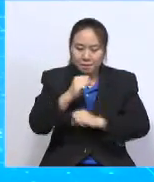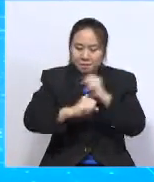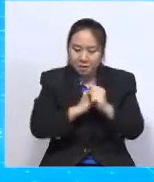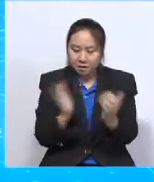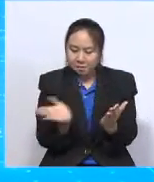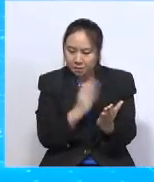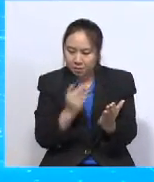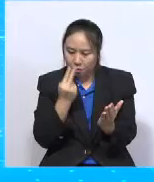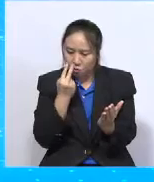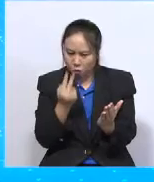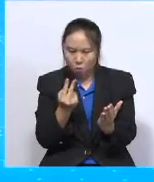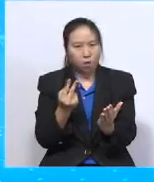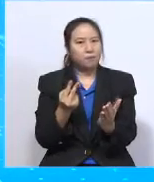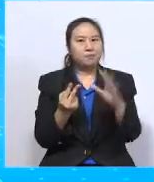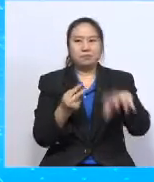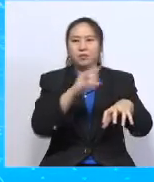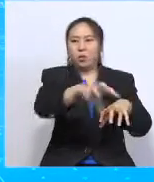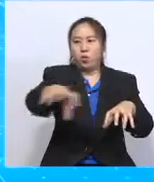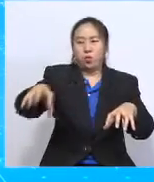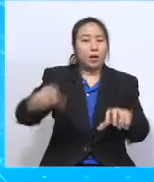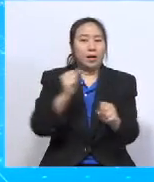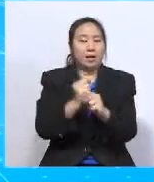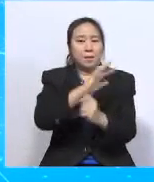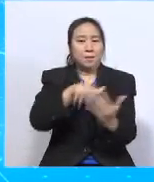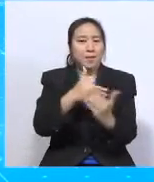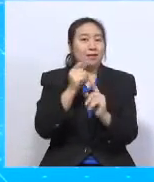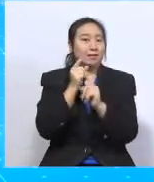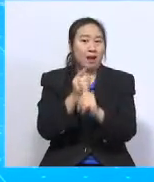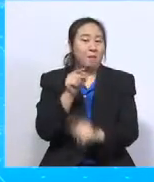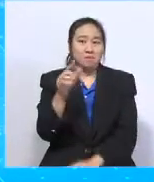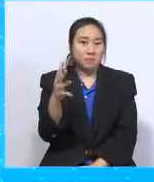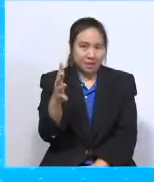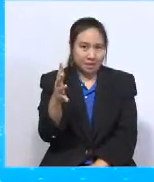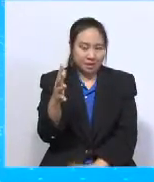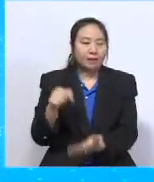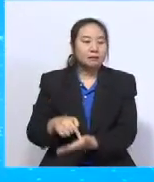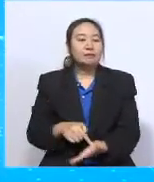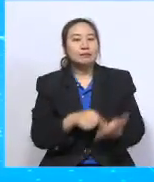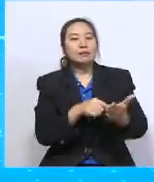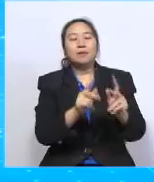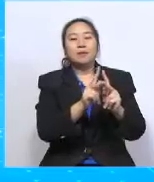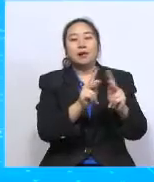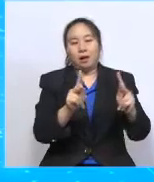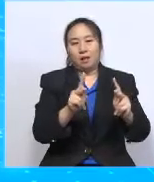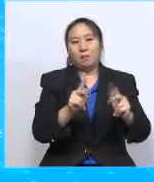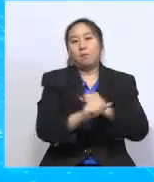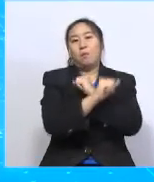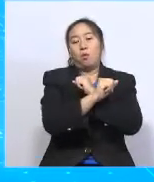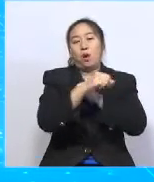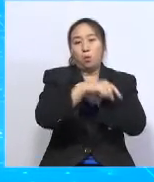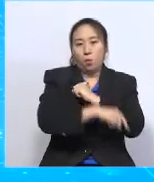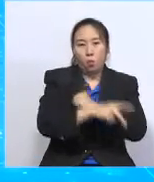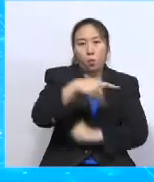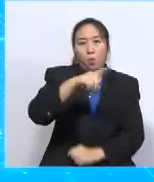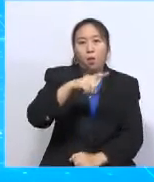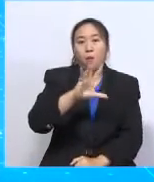าหน่วยงานใดไม่ดำเนินการตามแผนยุทธศาสตร์ชาติสามารถที่จะส่งเรื่องให้กับทางคณะกรรมการป้องกันและปราบปรามการทุจริตแห่ง